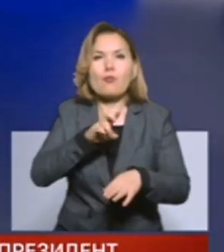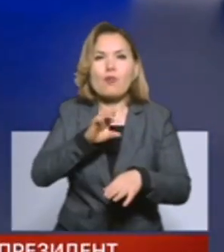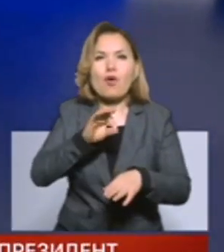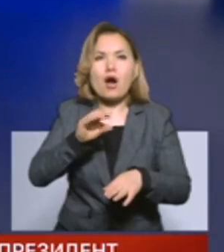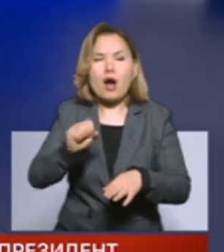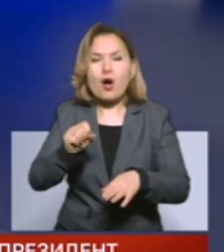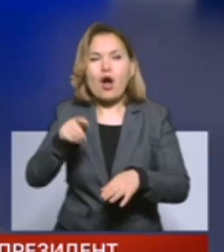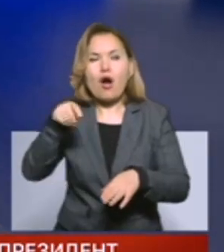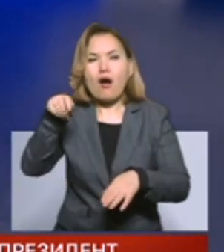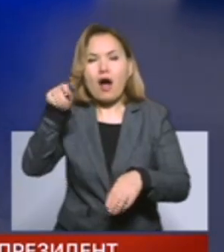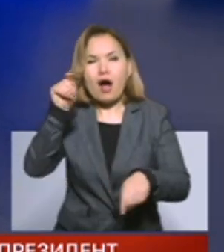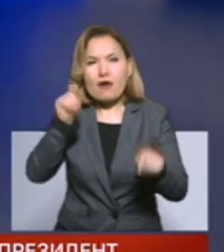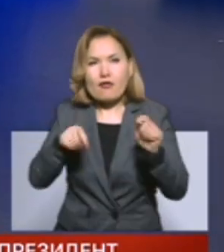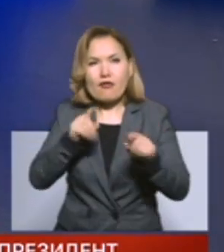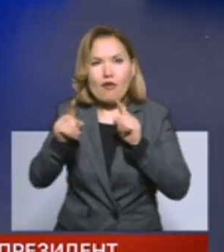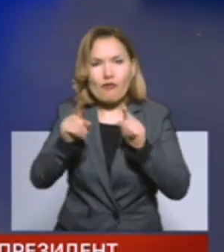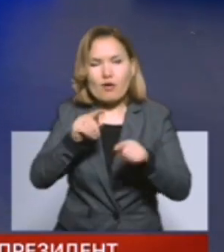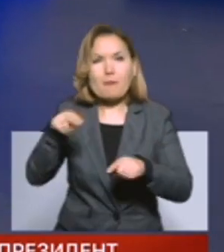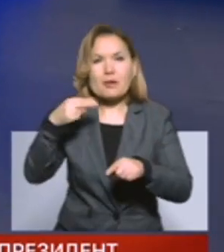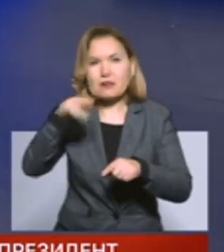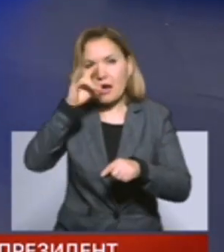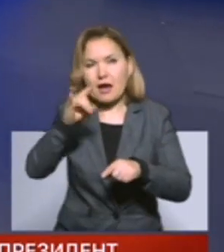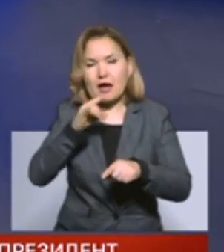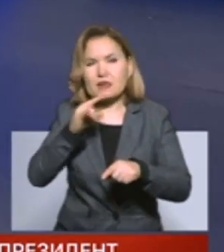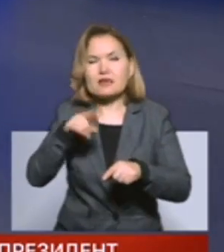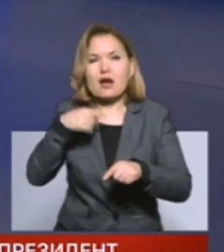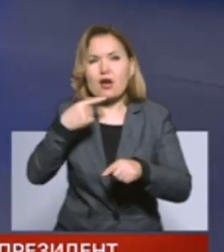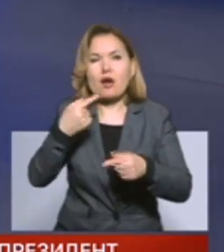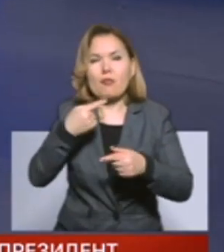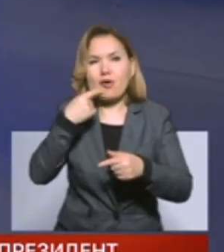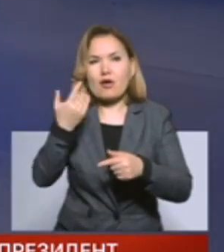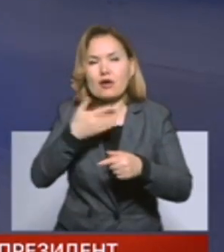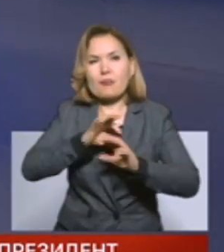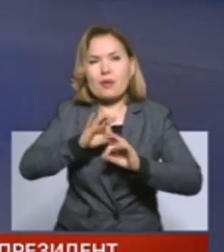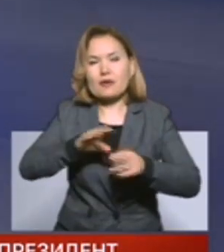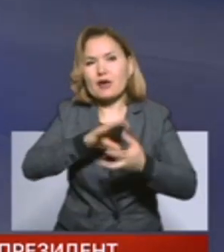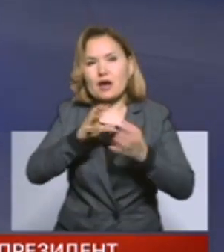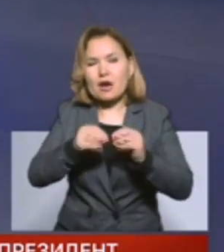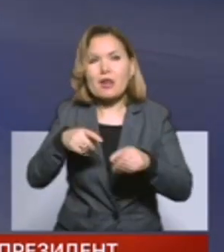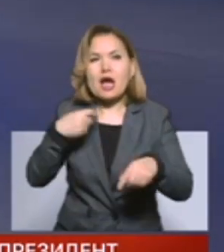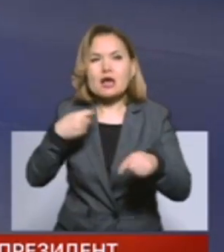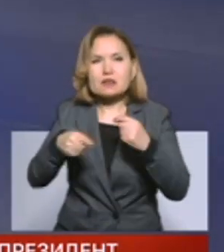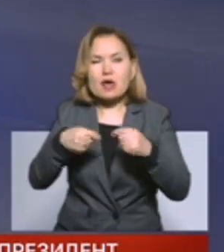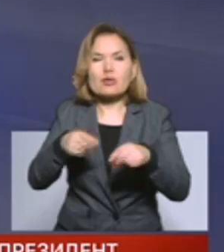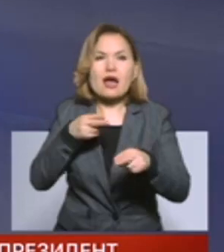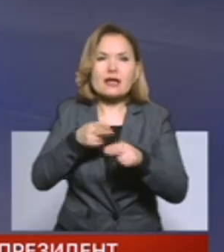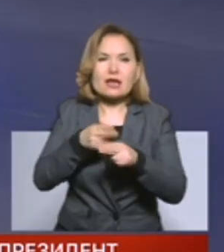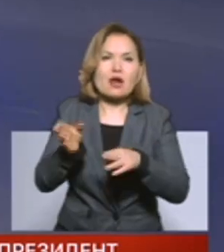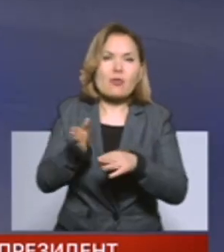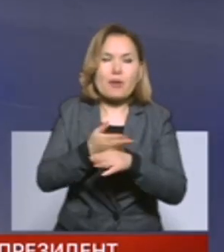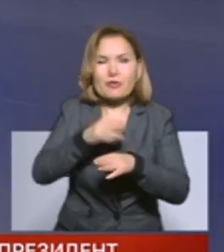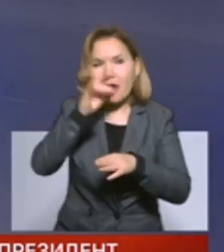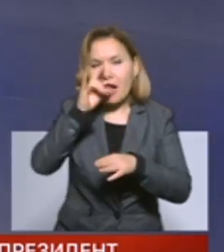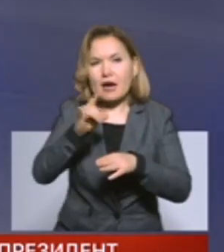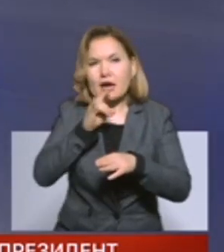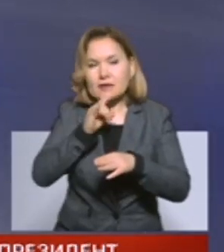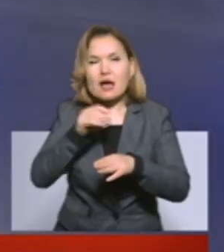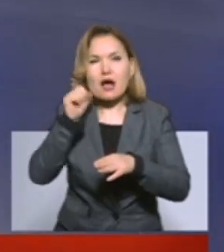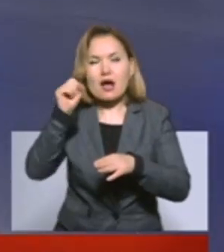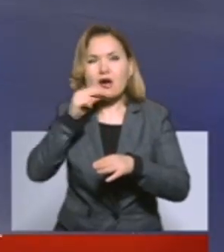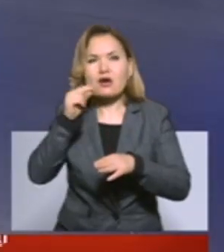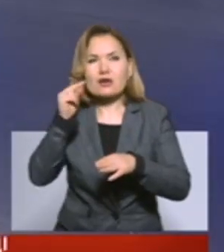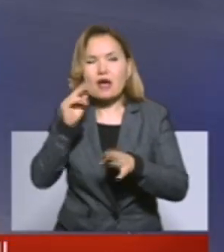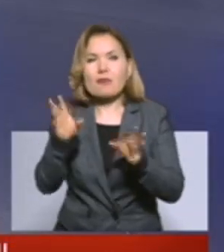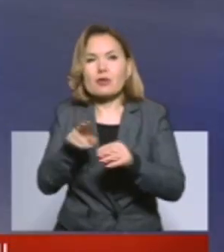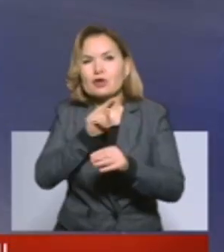форумында президент осындай мәлімдеме жасады. Мемлекет басшысы әділетсіз сауда кедергілерін жойып, цифрландыру арқылы ашықтыққа